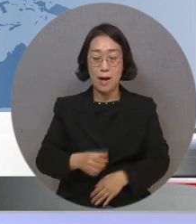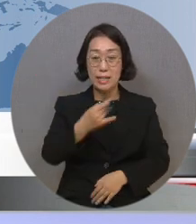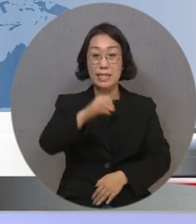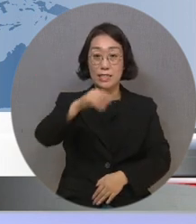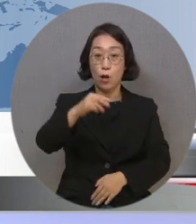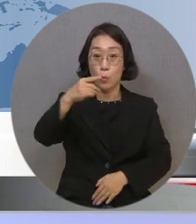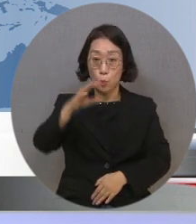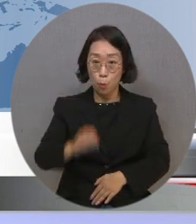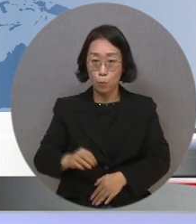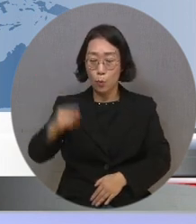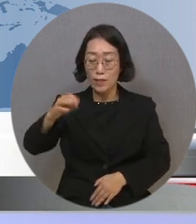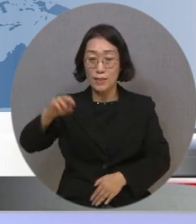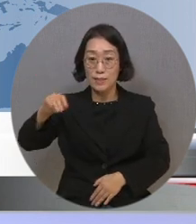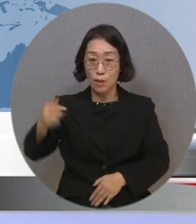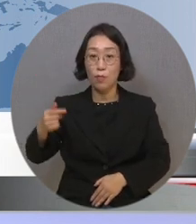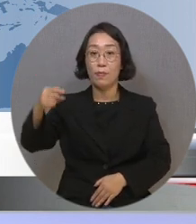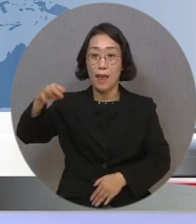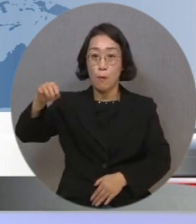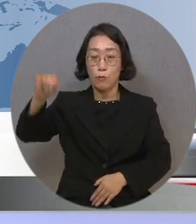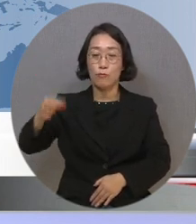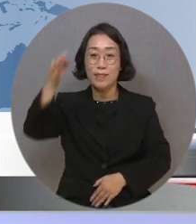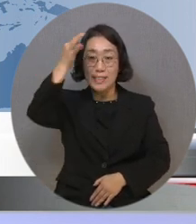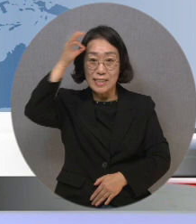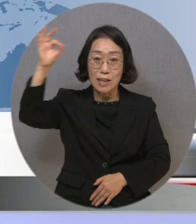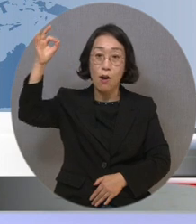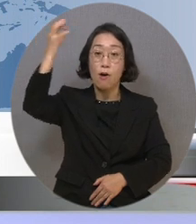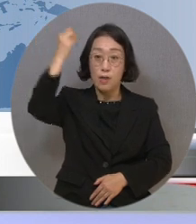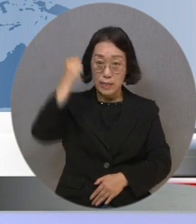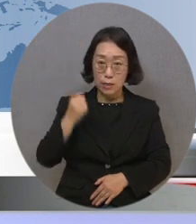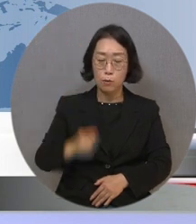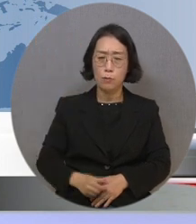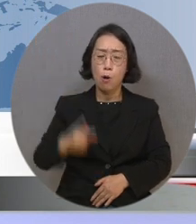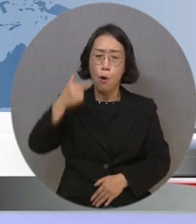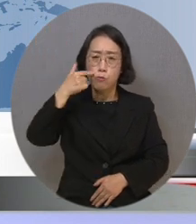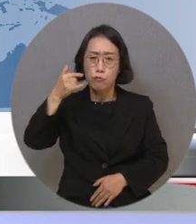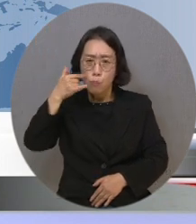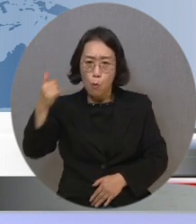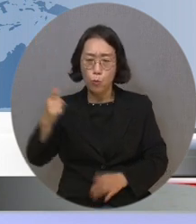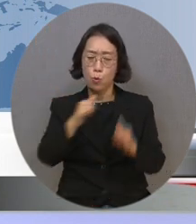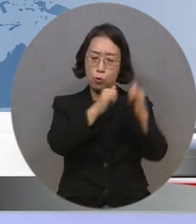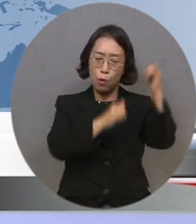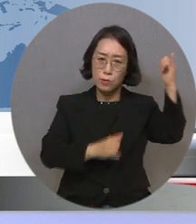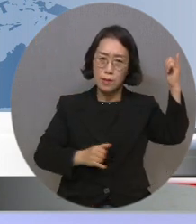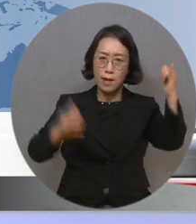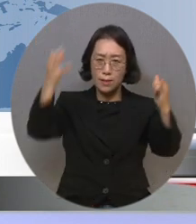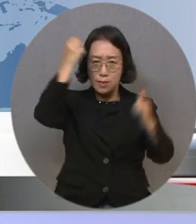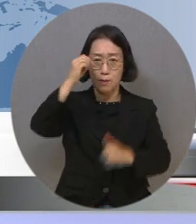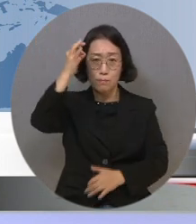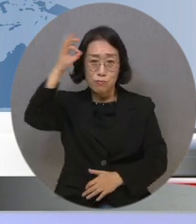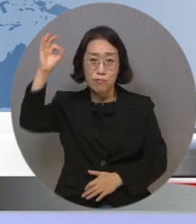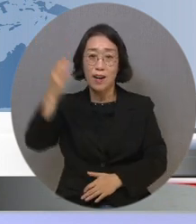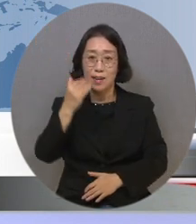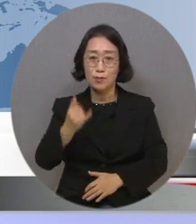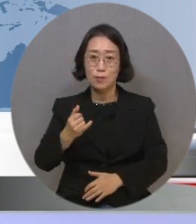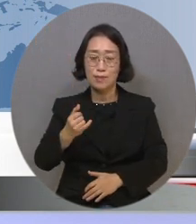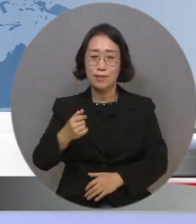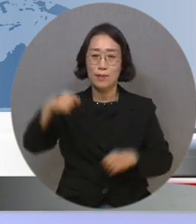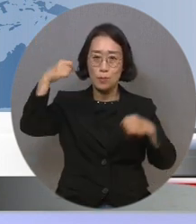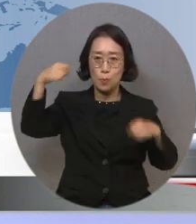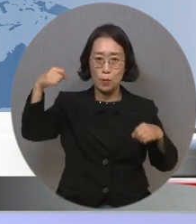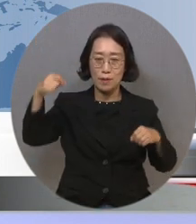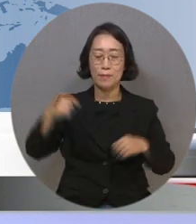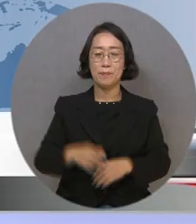흥선동과 흥선대원군의 기억을 통해 잊고 있던 부모와 역사를 되새길 수 있는 시간이었는데요. 정은성 기자입니다.